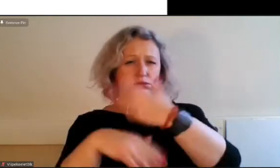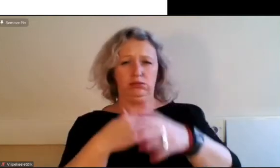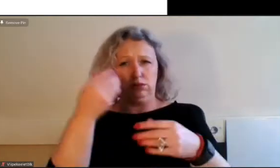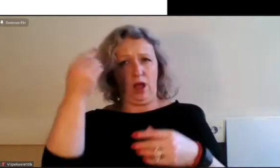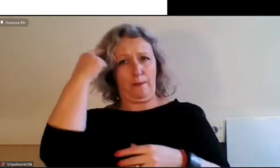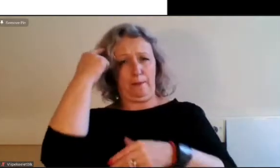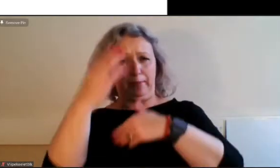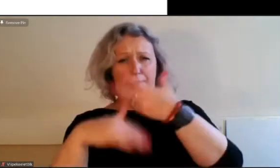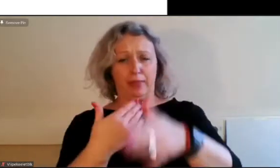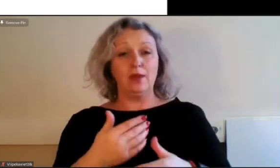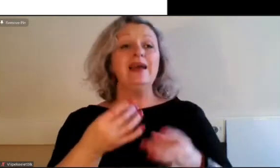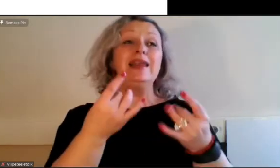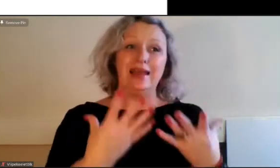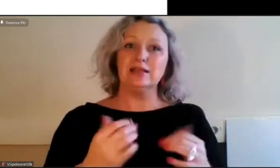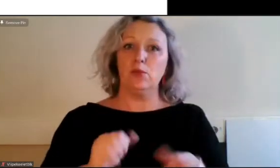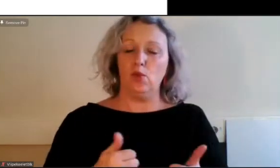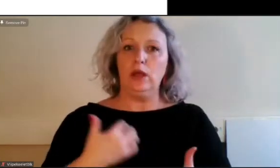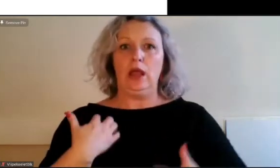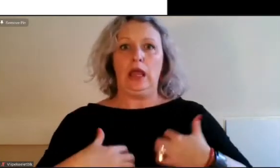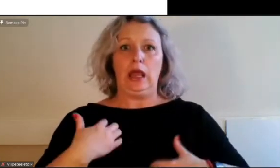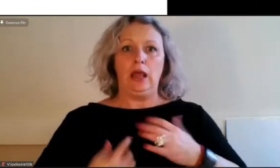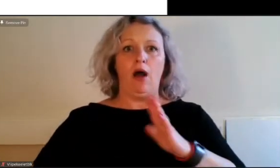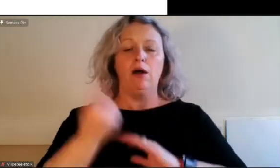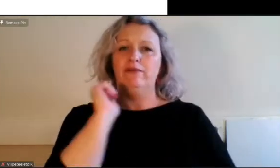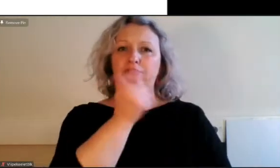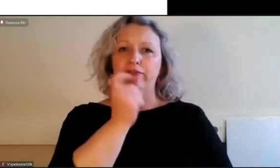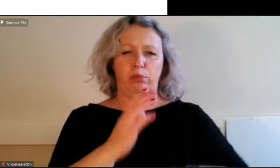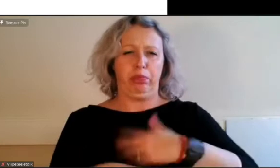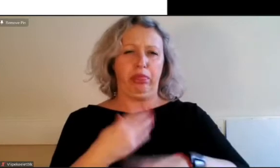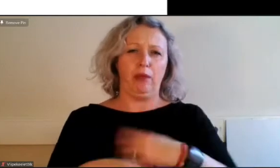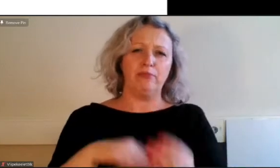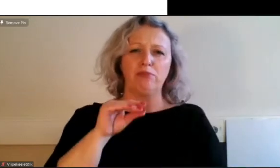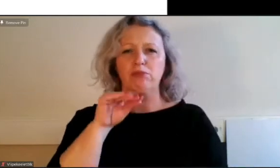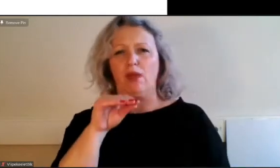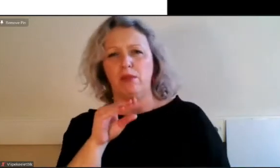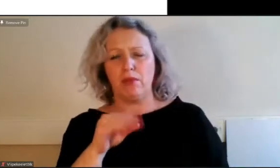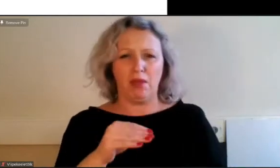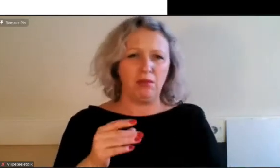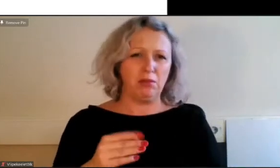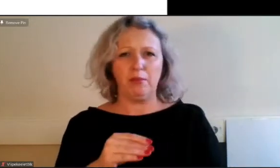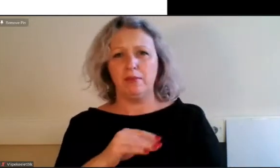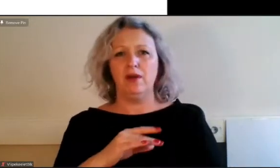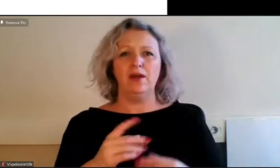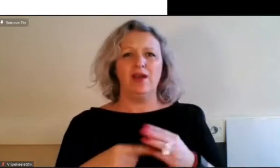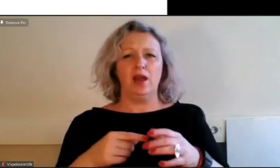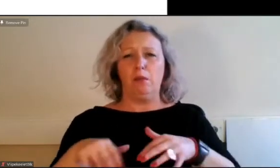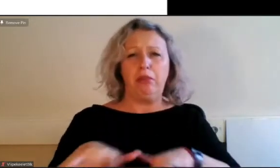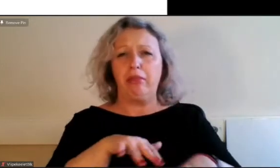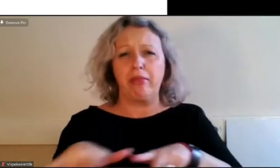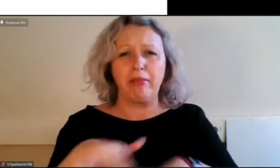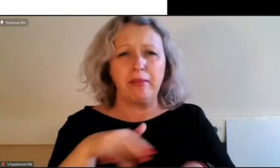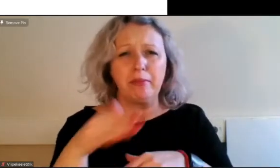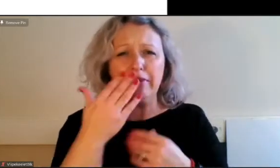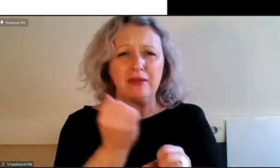võib see haigus avalduda ka niiviisi, et nad lähevad segaseks. Lihtsam on siis, kui nad muutuvad rahutuks ja hakkavad